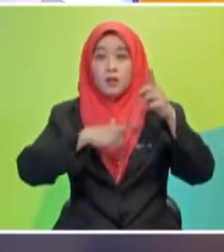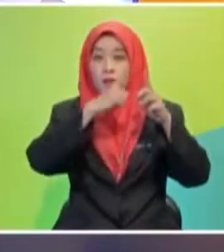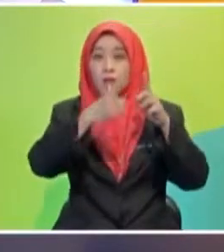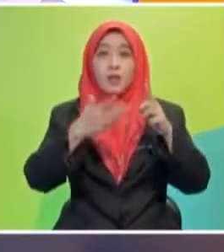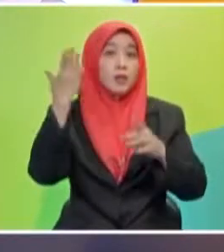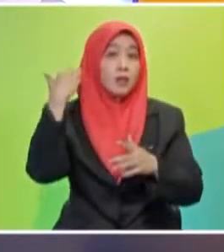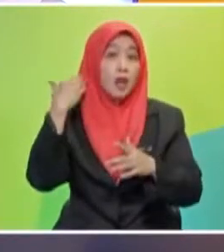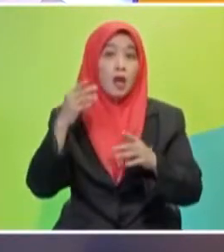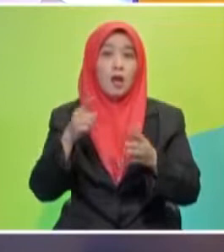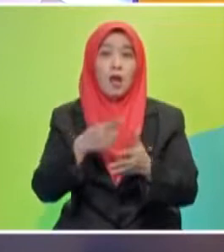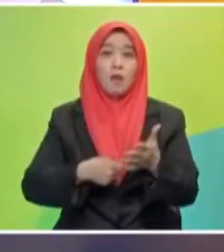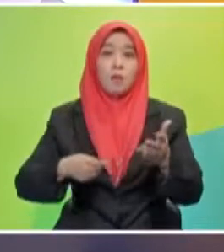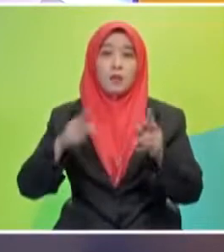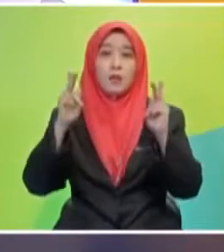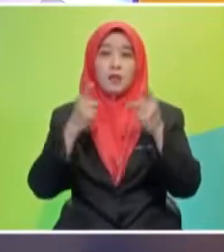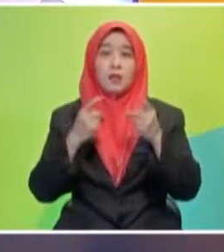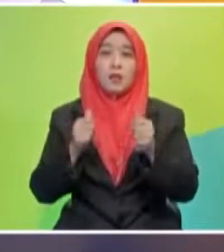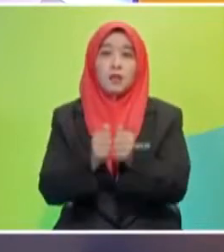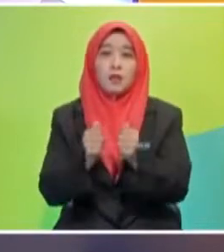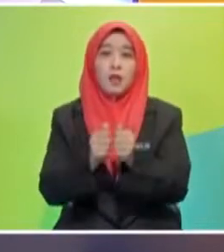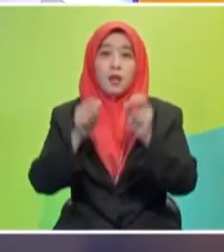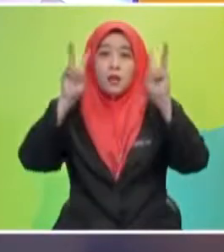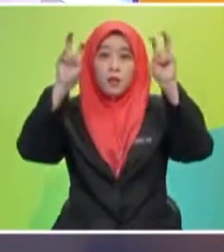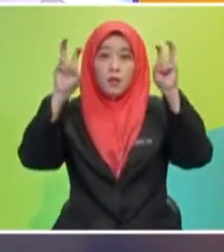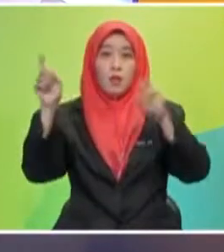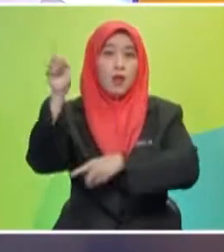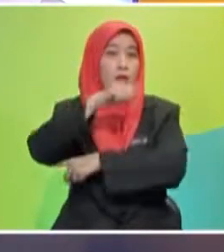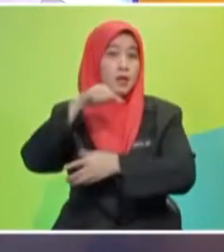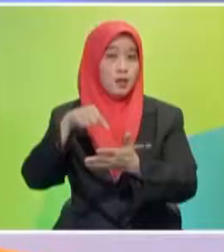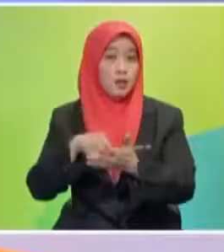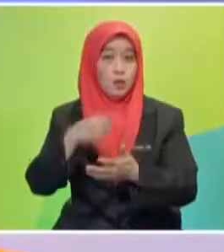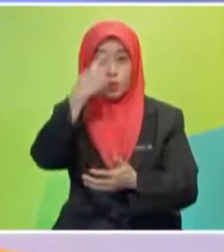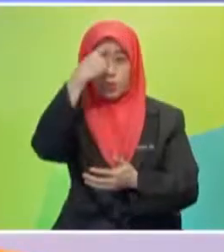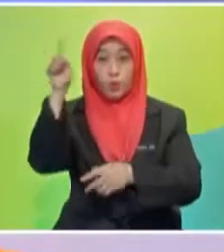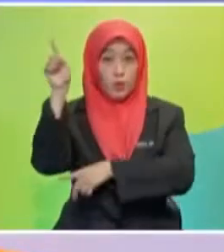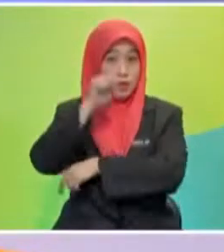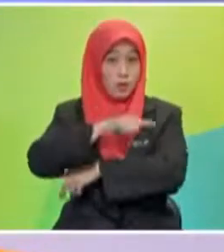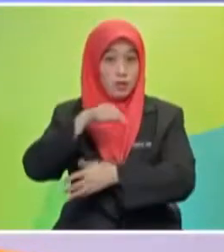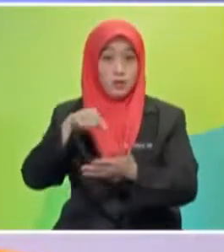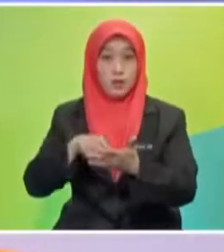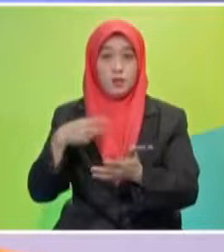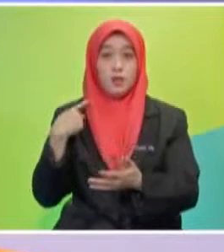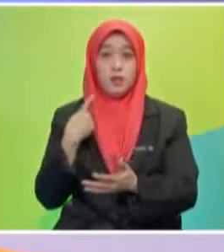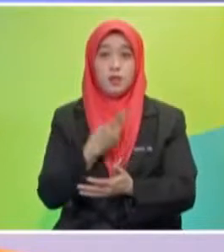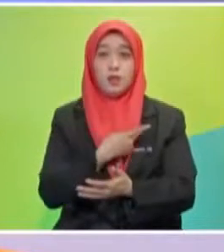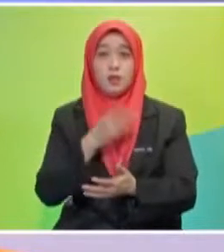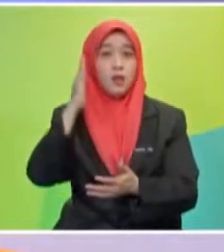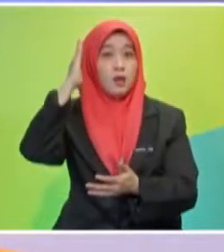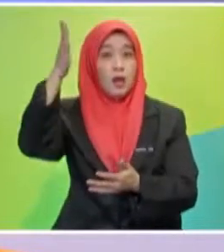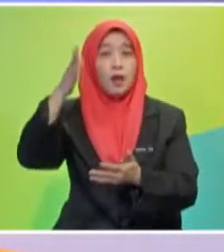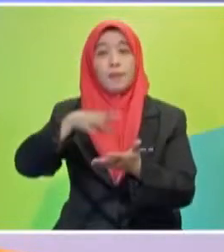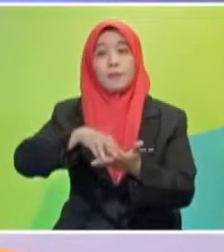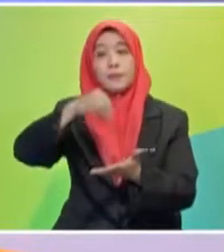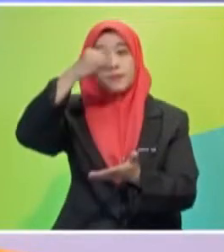atopik pembelajaran kita pada hari ini sibuk oke bye Aceh untuk hari ini kita akan belajar